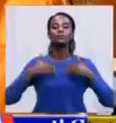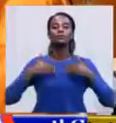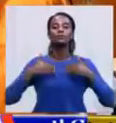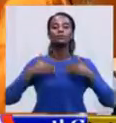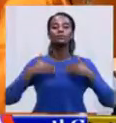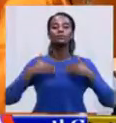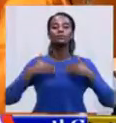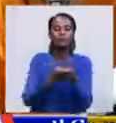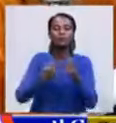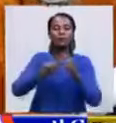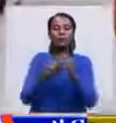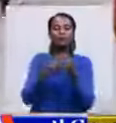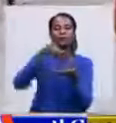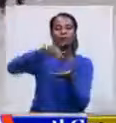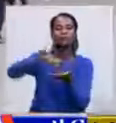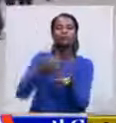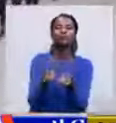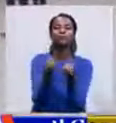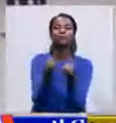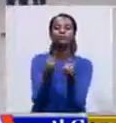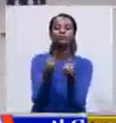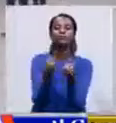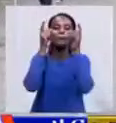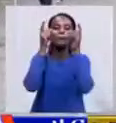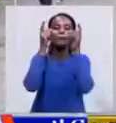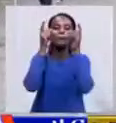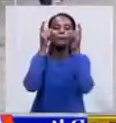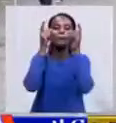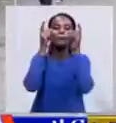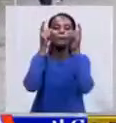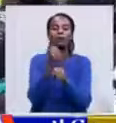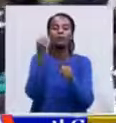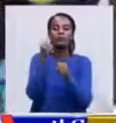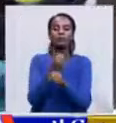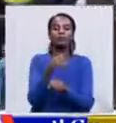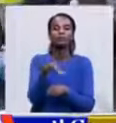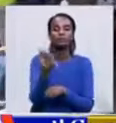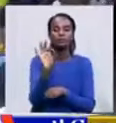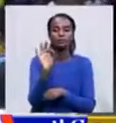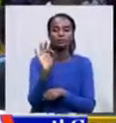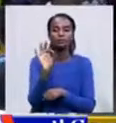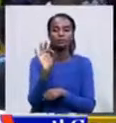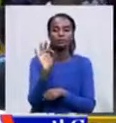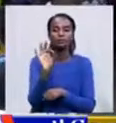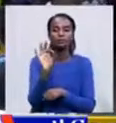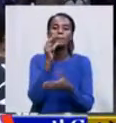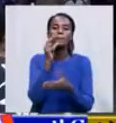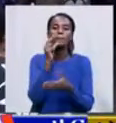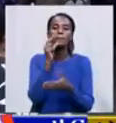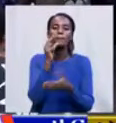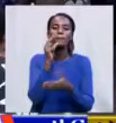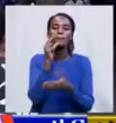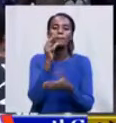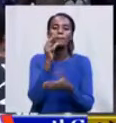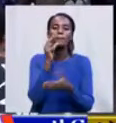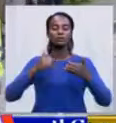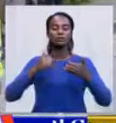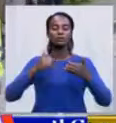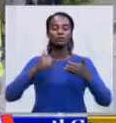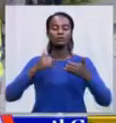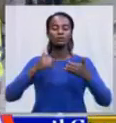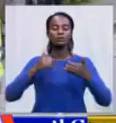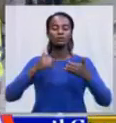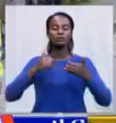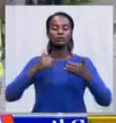ማስታጠብ ጀምሮ በከተማው በርካታ የግንዛቤ ማስጨበጫ ስራዎችን እየሰሩም ይገኛሉ። ከነዚህ በጎ ፈቃደኛ ወጣቶች መካከል